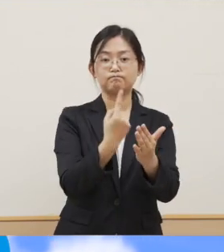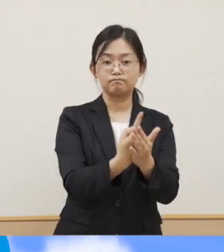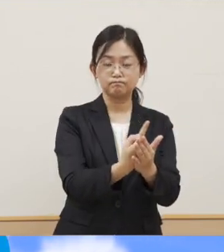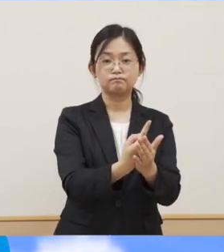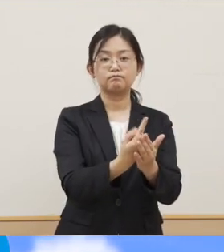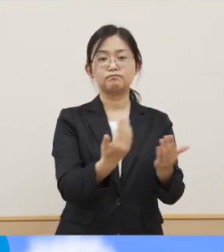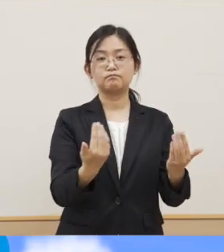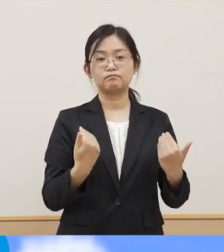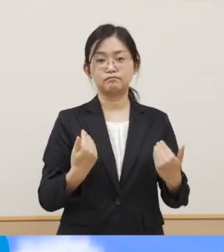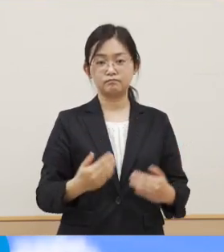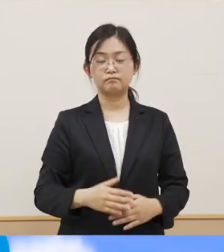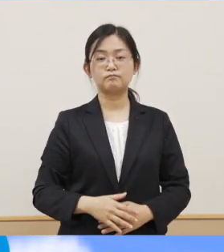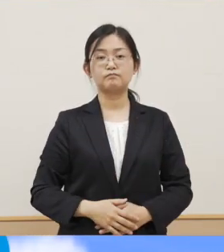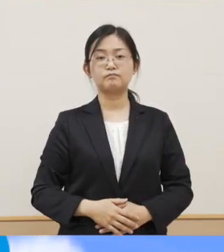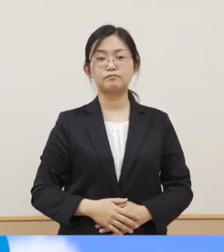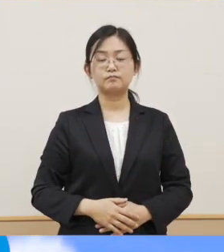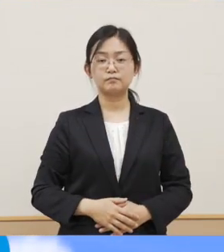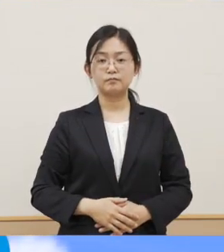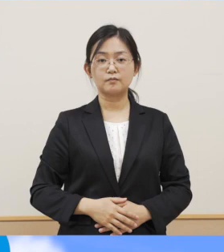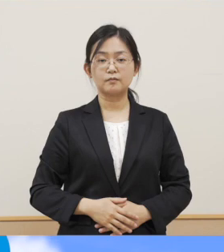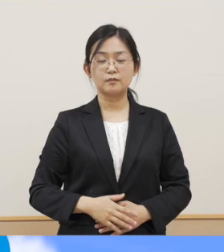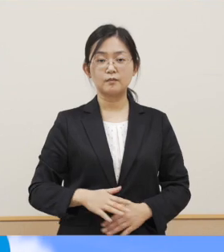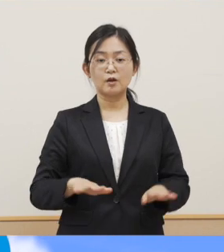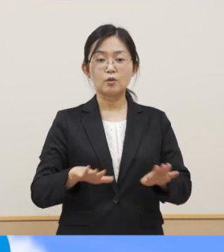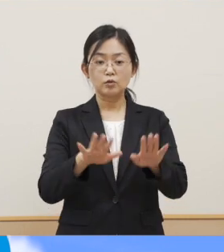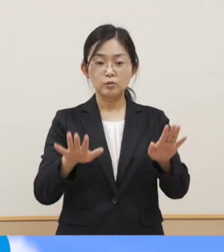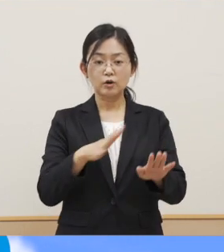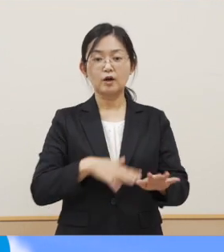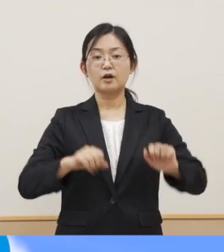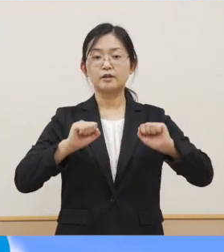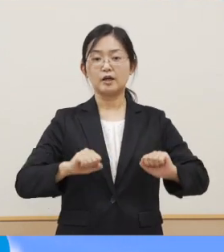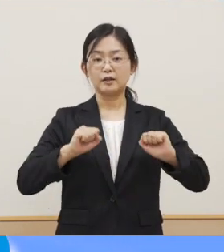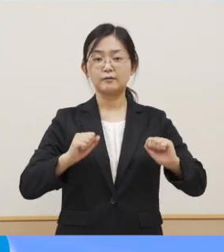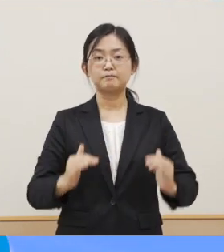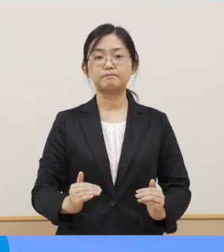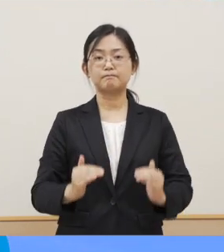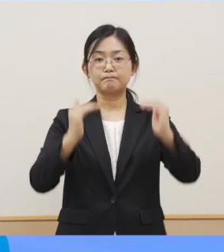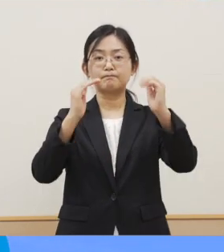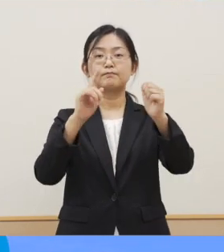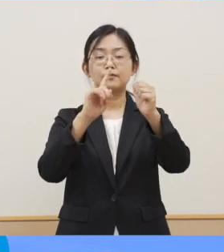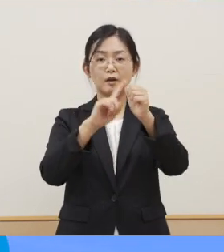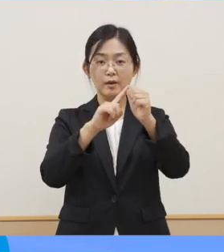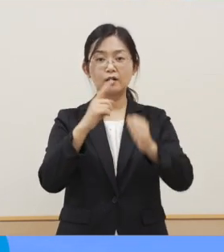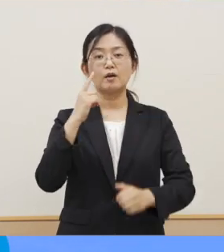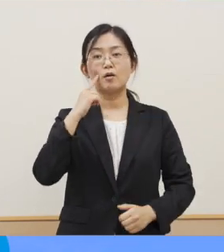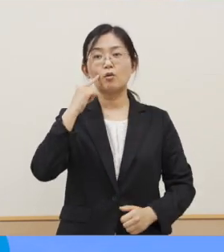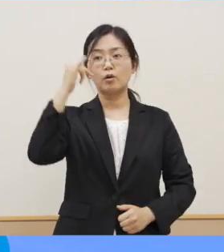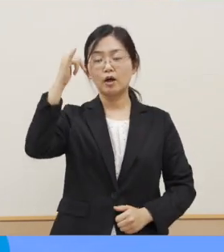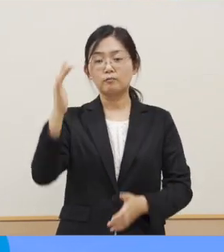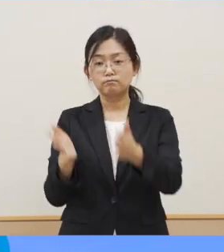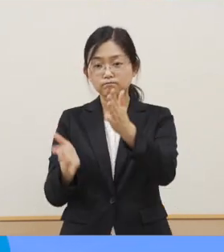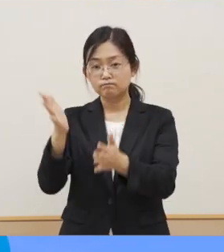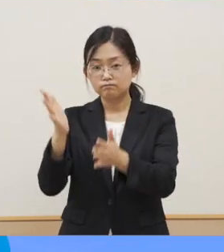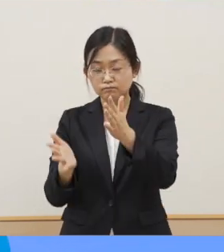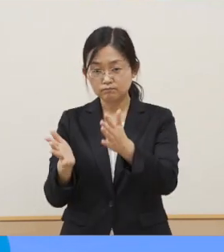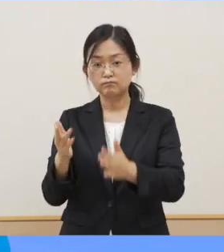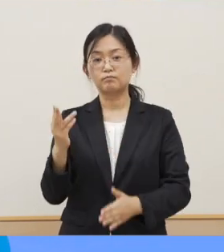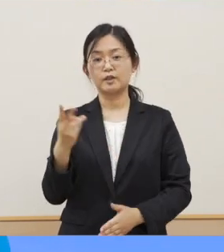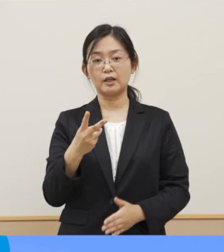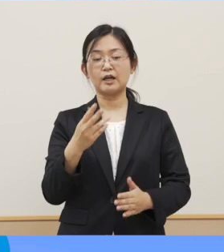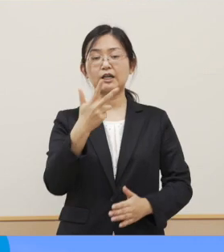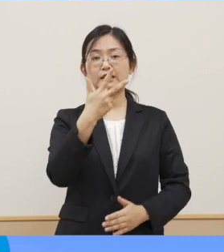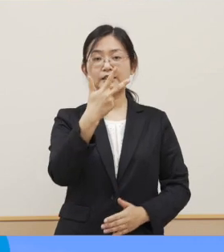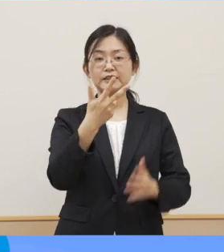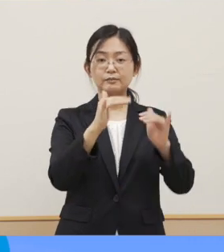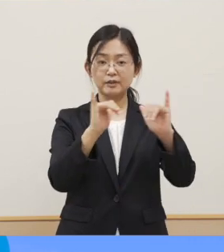。子どもが心身ともに健やかに育つためには、保護者の子育てに加え、市民、